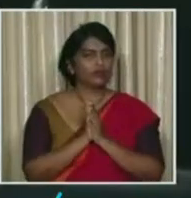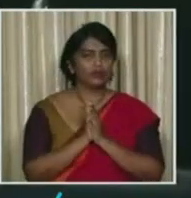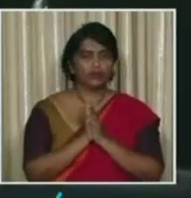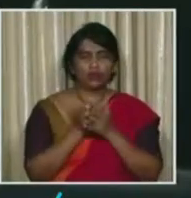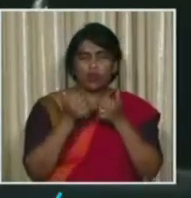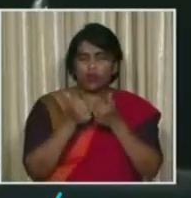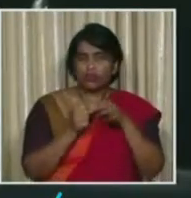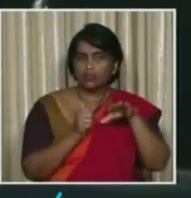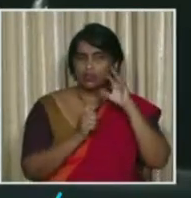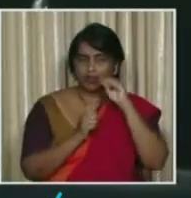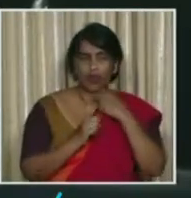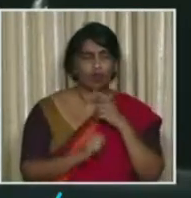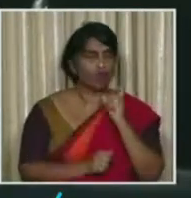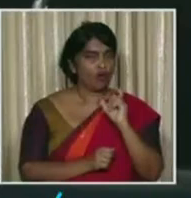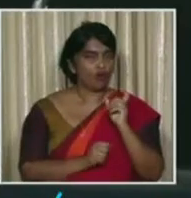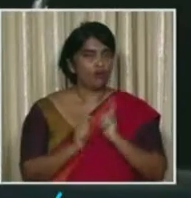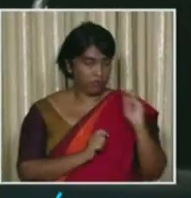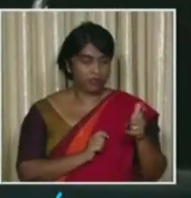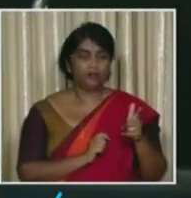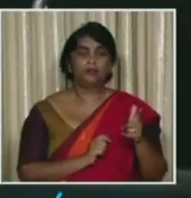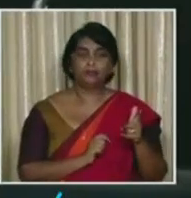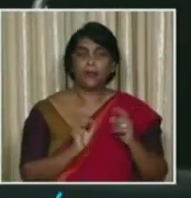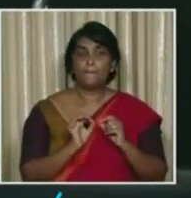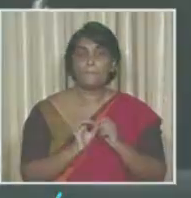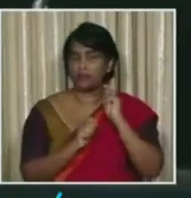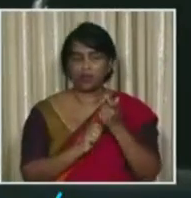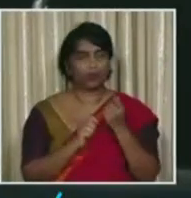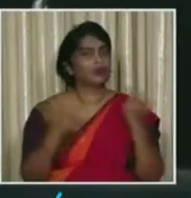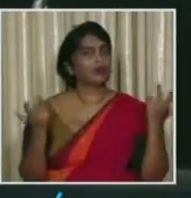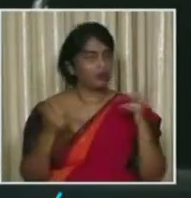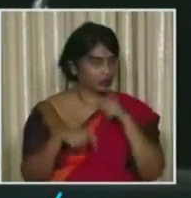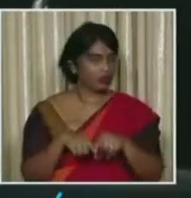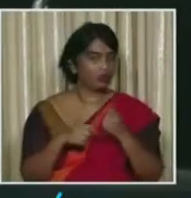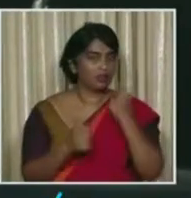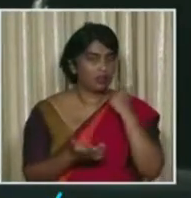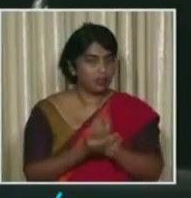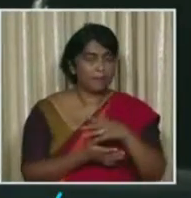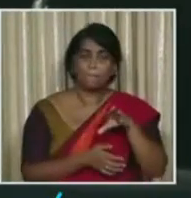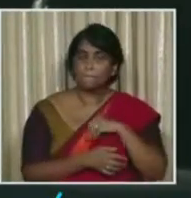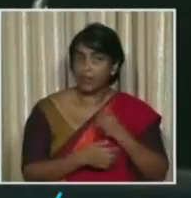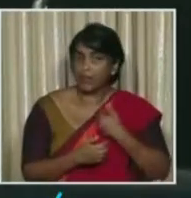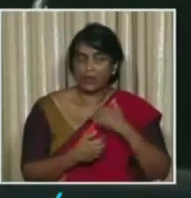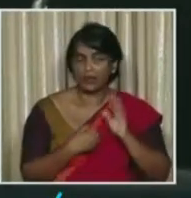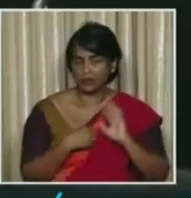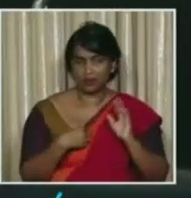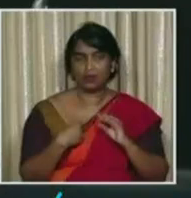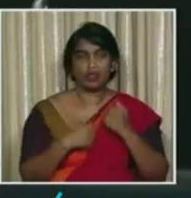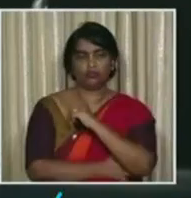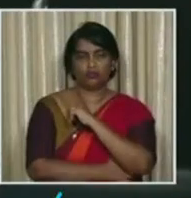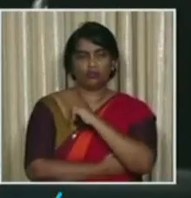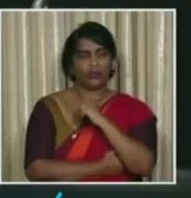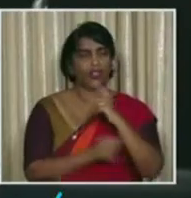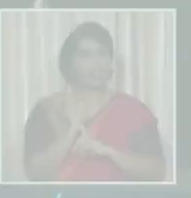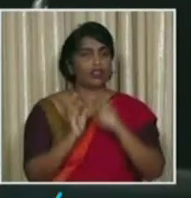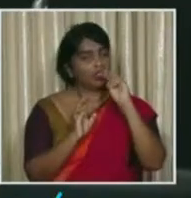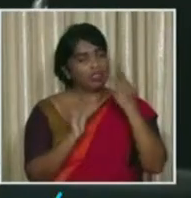දෙන්නේ නැහැ. අපි මේ කොන්ත්‍රාත්කරුවන්ට ගෙවන්න තියෙනවා බිලියන 87ක්. මේ නැති එක පිළිගන්න මේක අපේ එක නෙමෙයි භාණ්ඩාගාරයේ නැත්තේ.